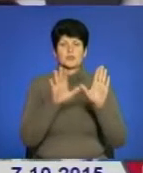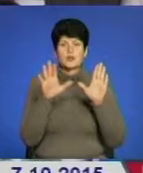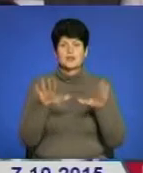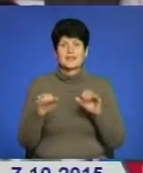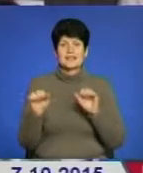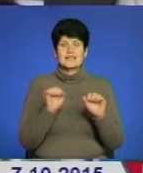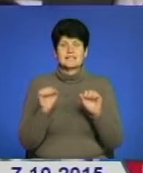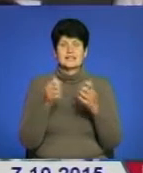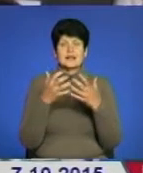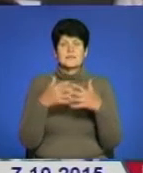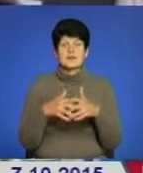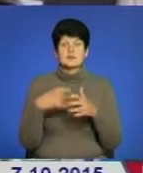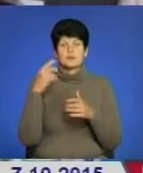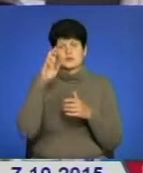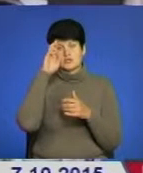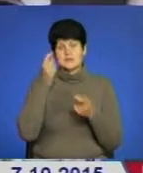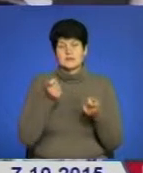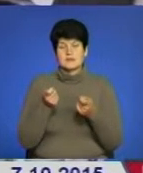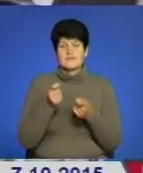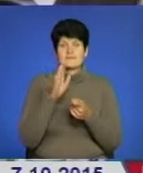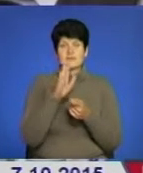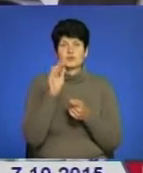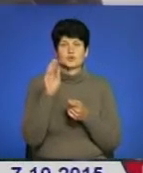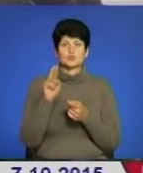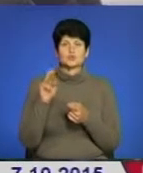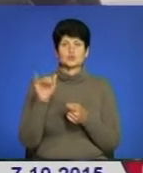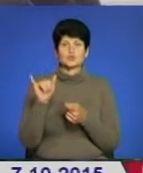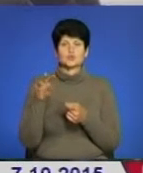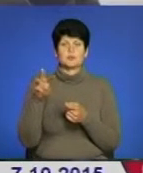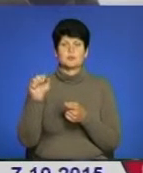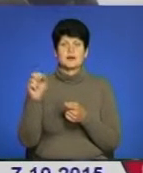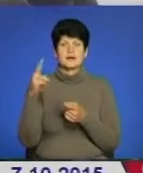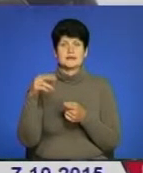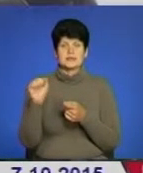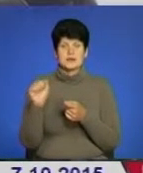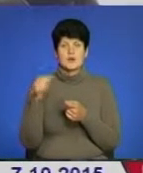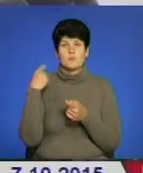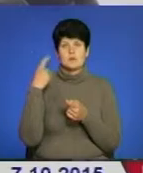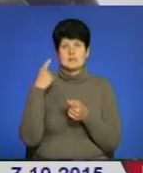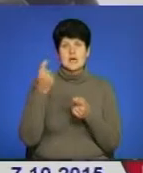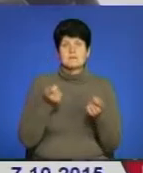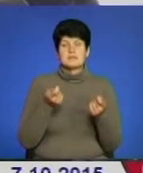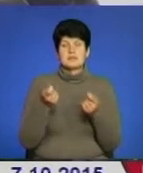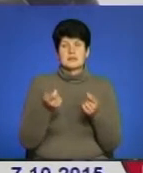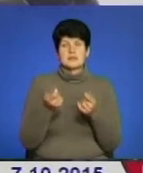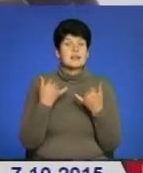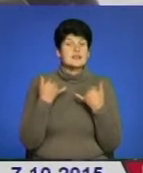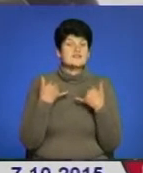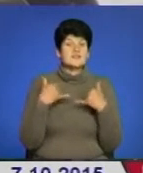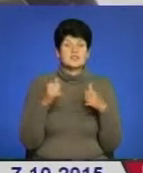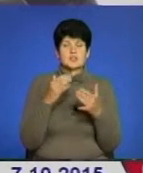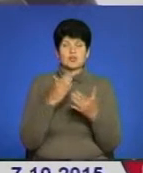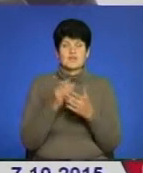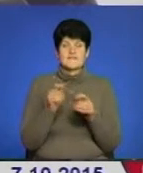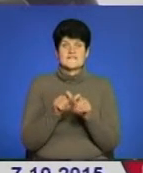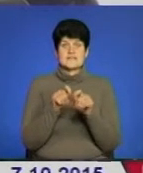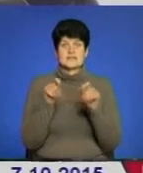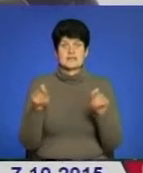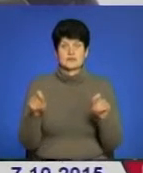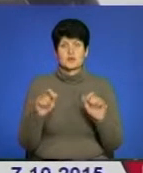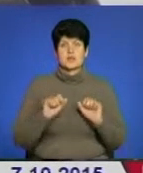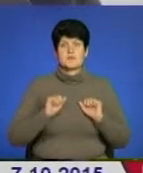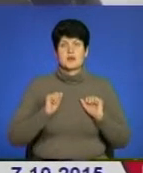апарату облдержадміністрації Віктор Шумада. Обласна адміністрація надзвичайно є відкритою і